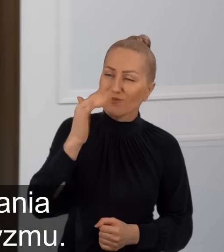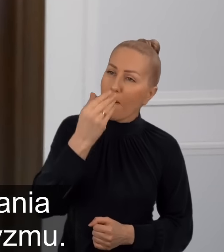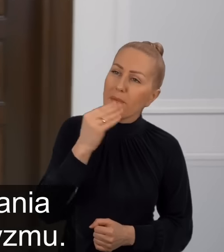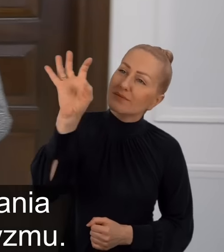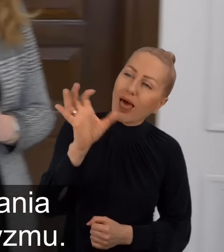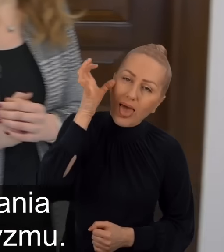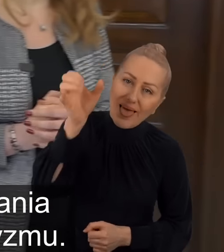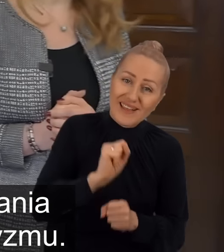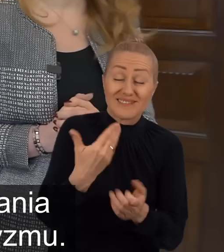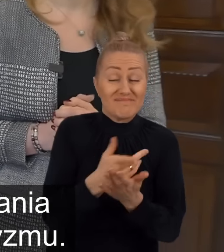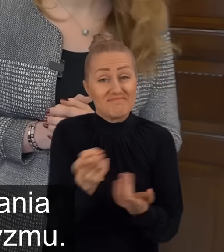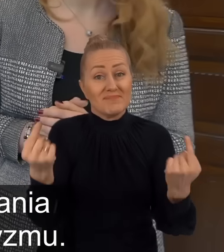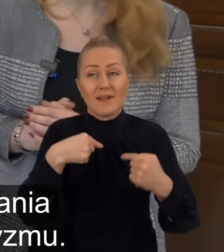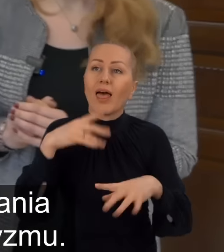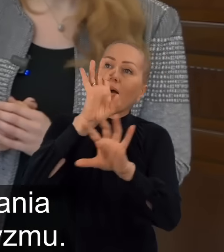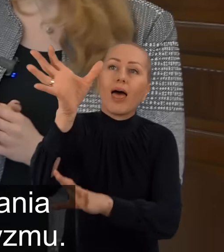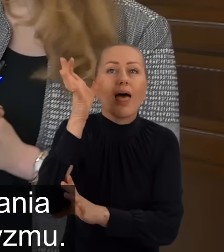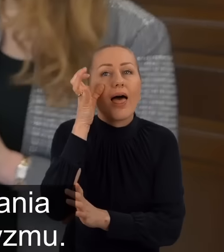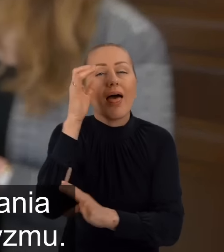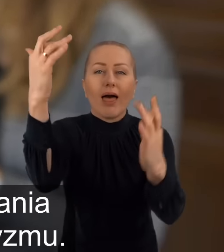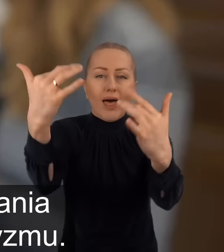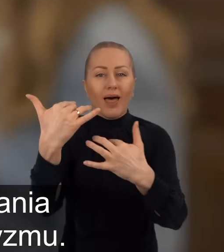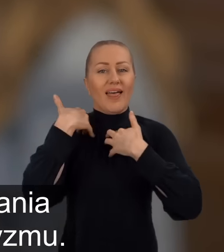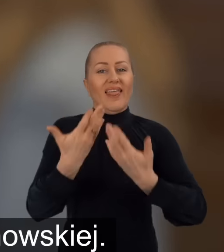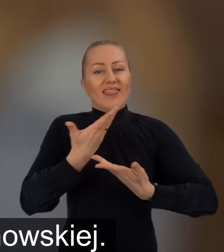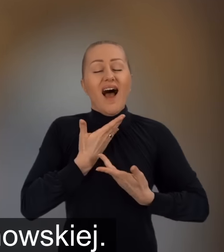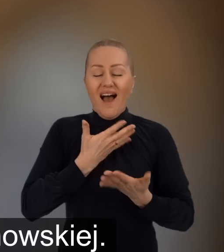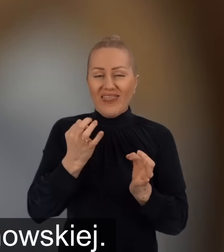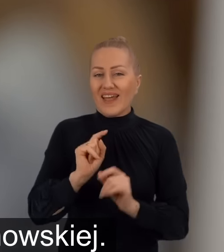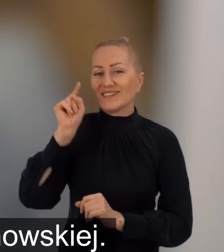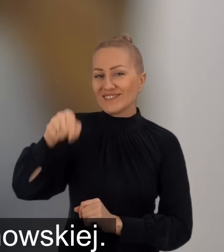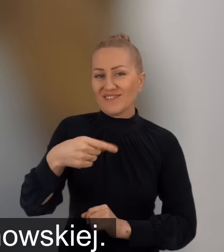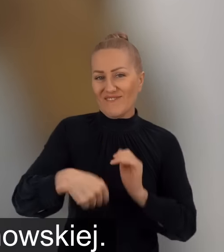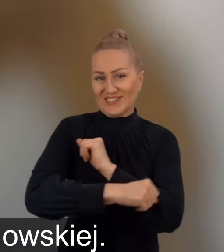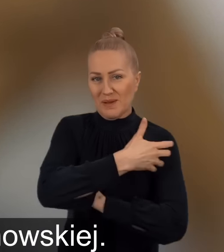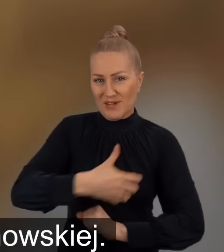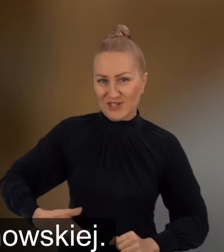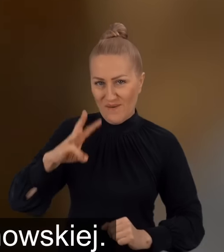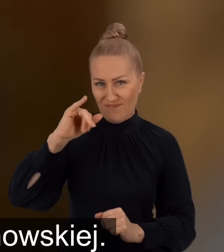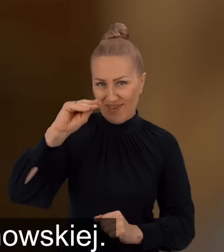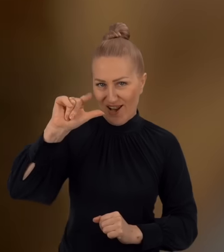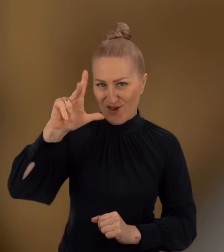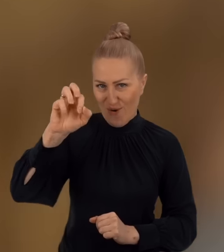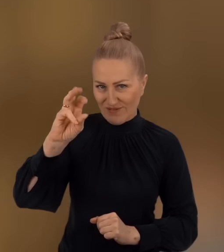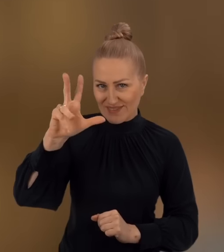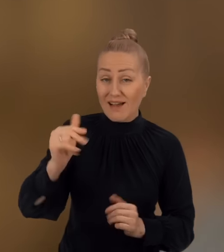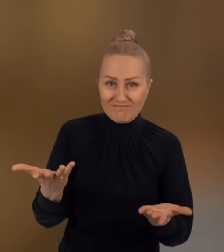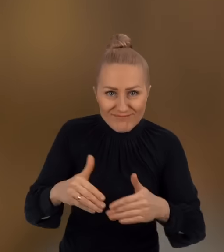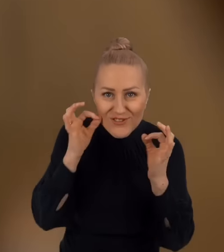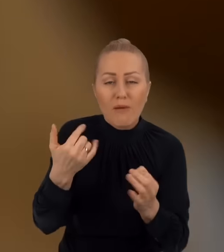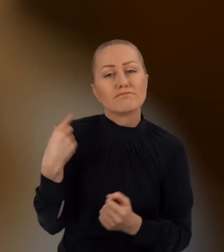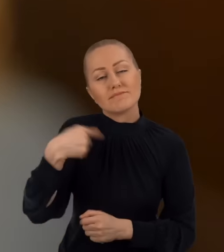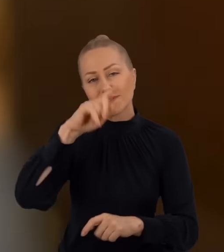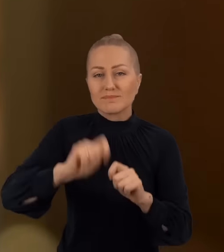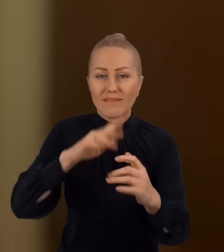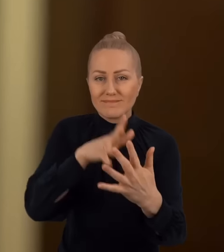są to też takie miejsca czerpania natchnienia z ducha parlamentaryzmu. Pójdziemy do wicemarszałek Wielichowskiej. Dzień dobry,